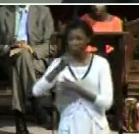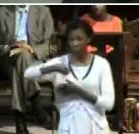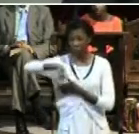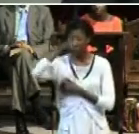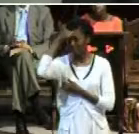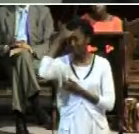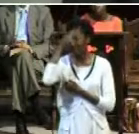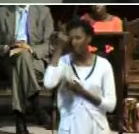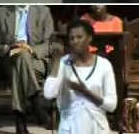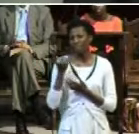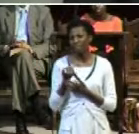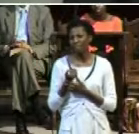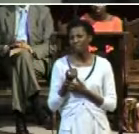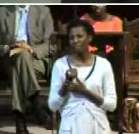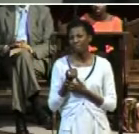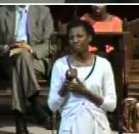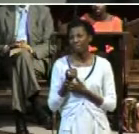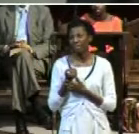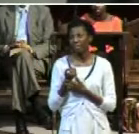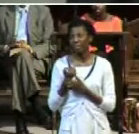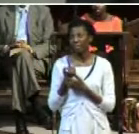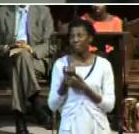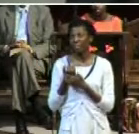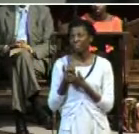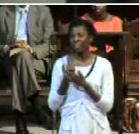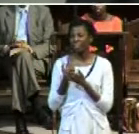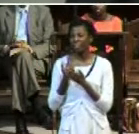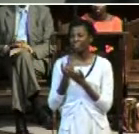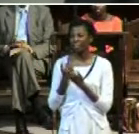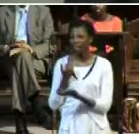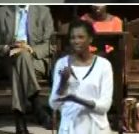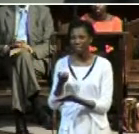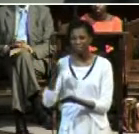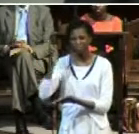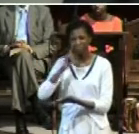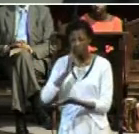esprits, cette fulgurance dans la découverte qu'elle a eue